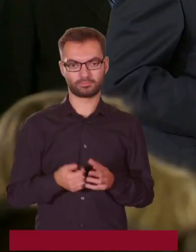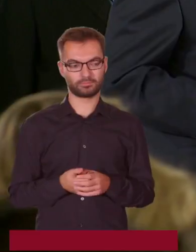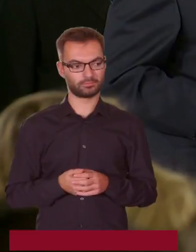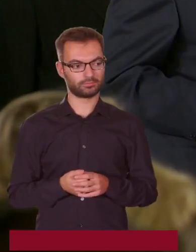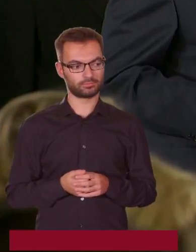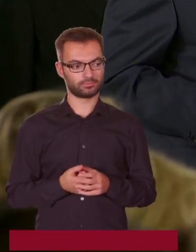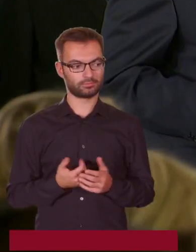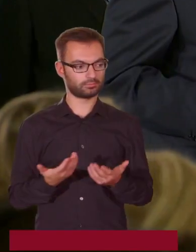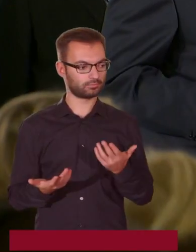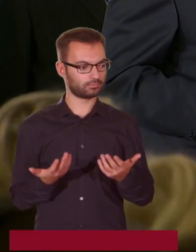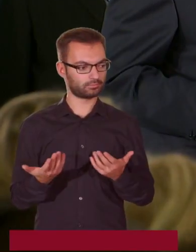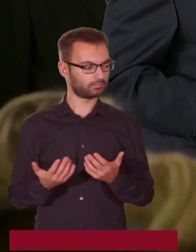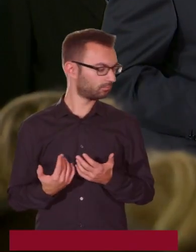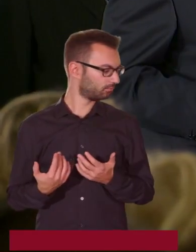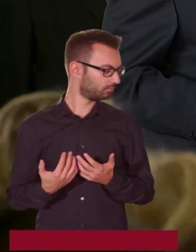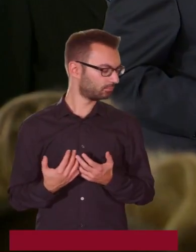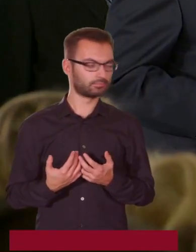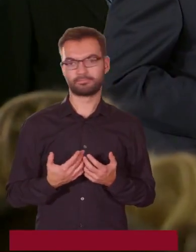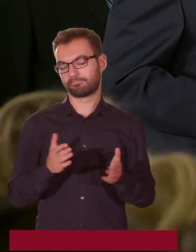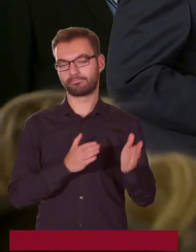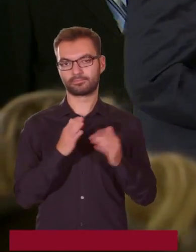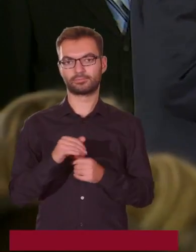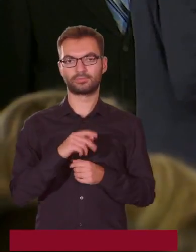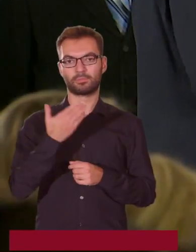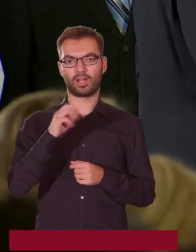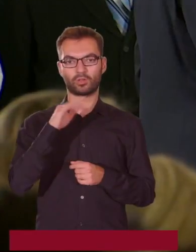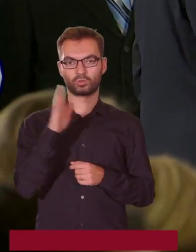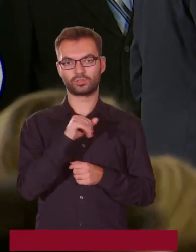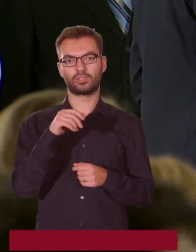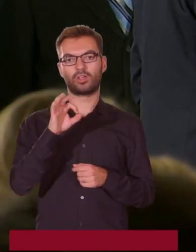To poproszę pana Mariusza Oriona Jędryska.